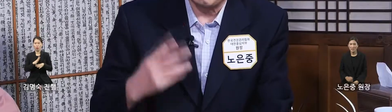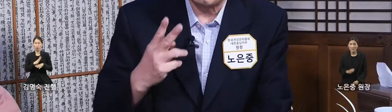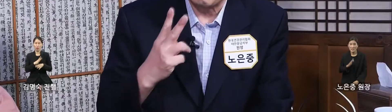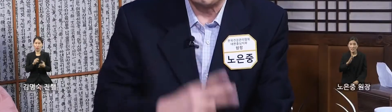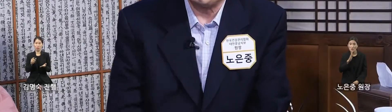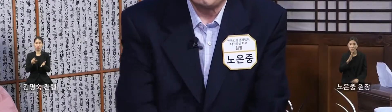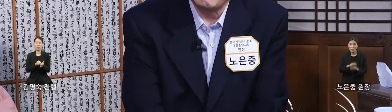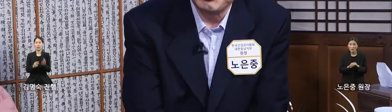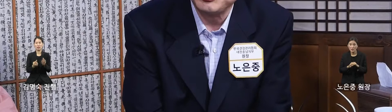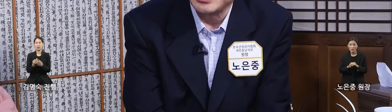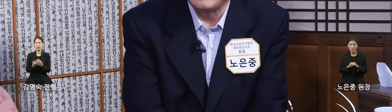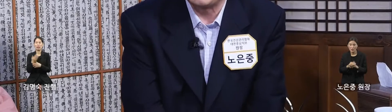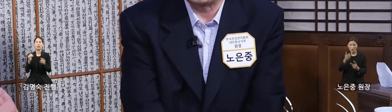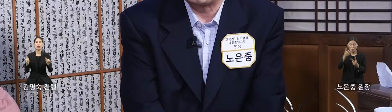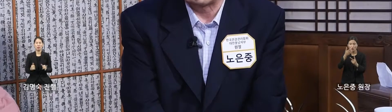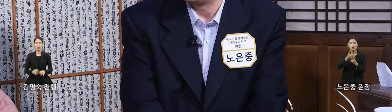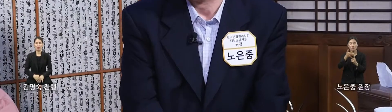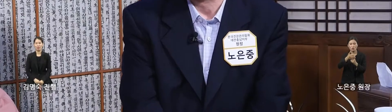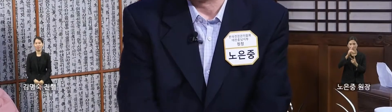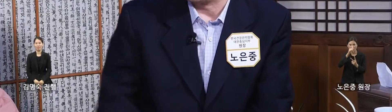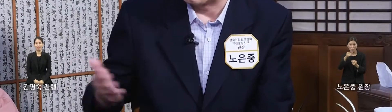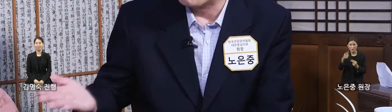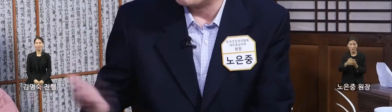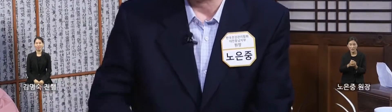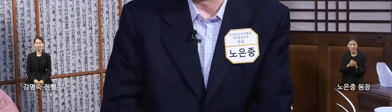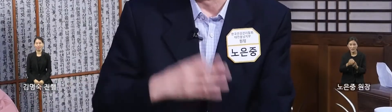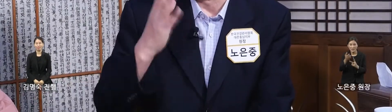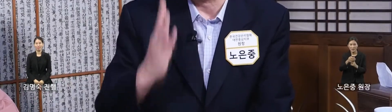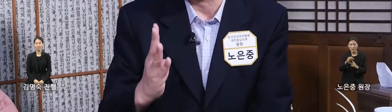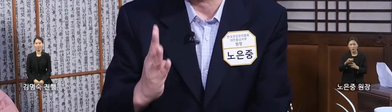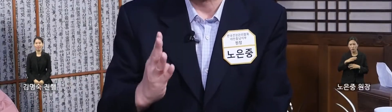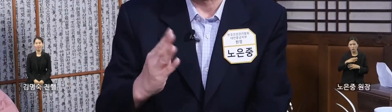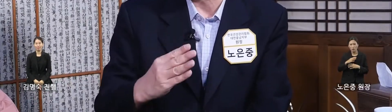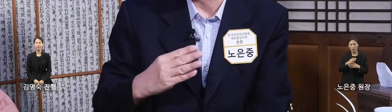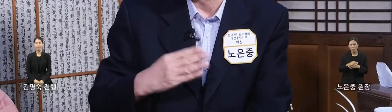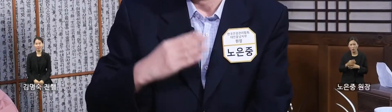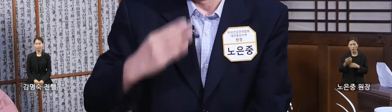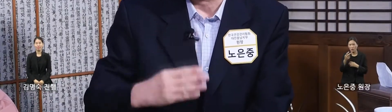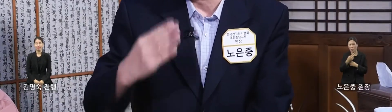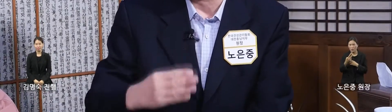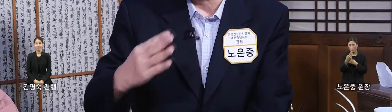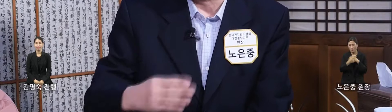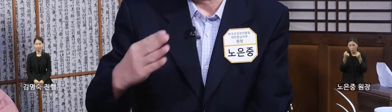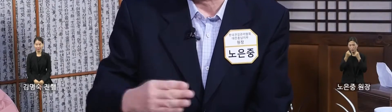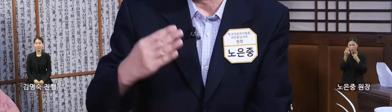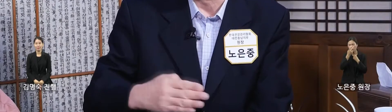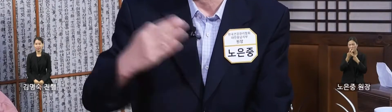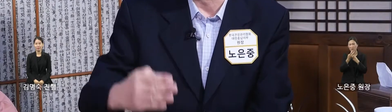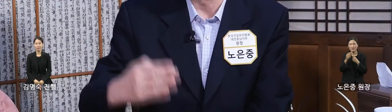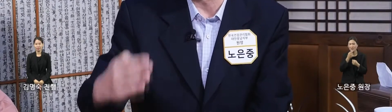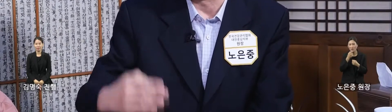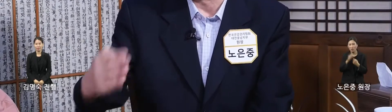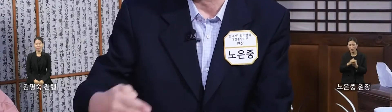그 두 종류 분들이 계시는 것 같아요. 정말 이렇게 꺼려하시는 분도 계시고 한편으로는 어떻게든지 빨리